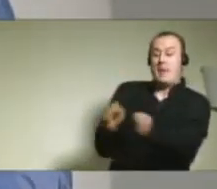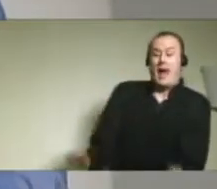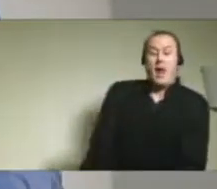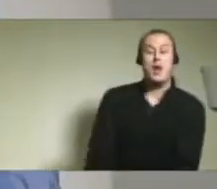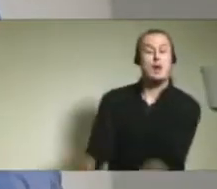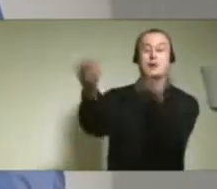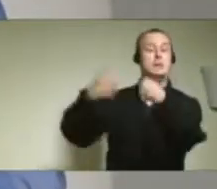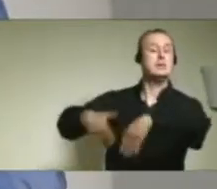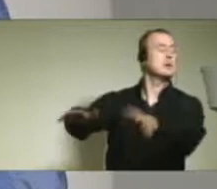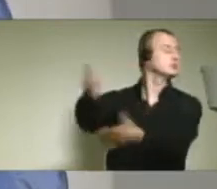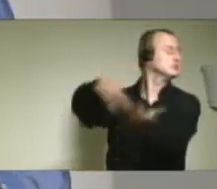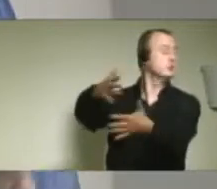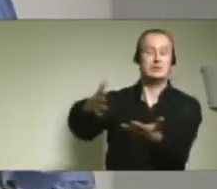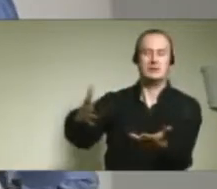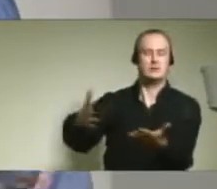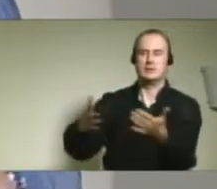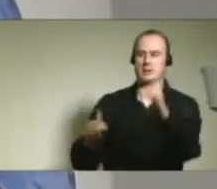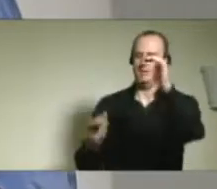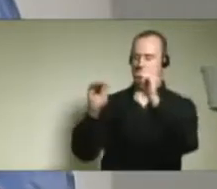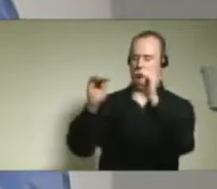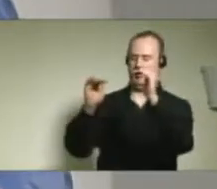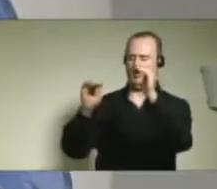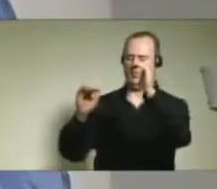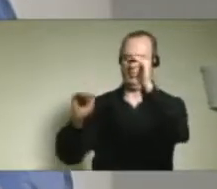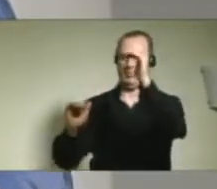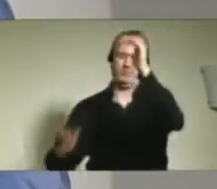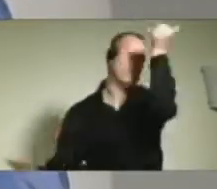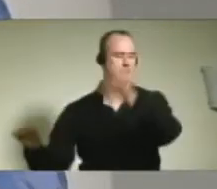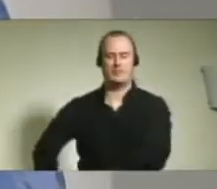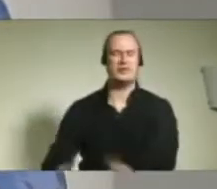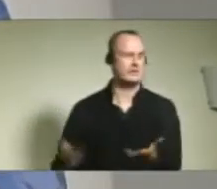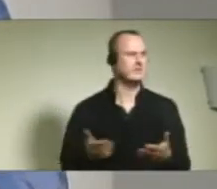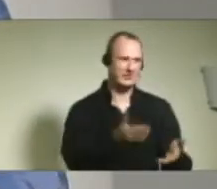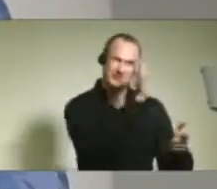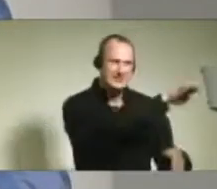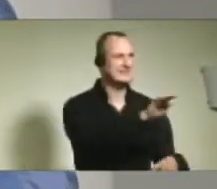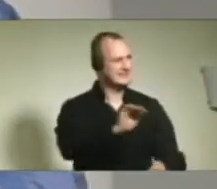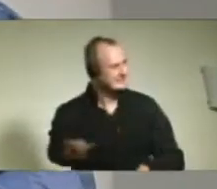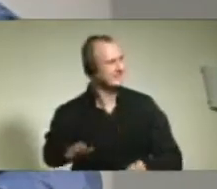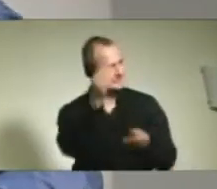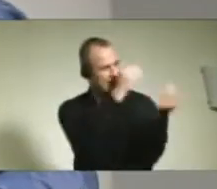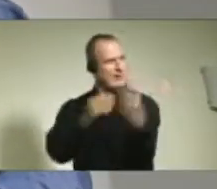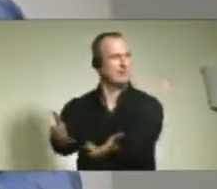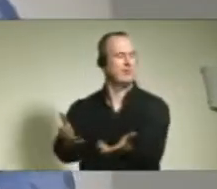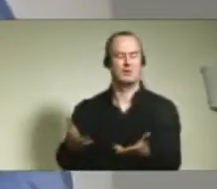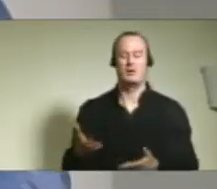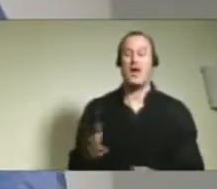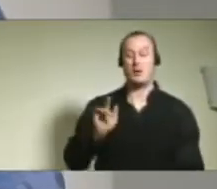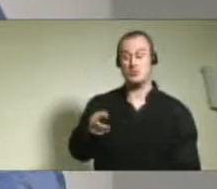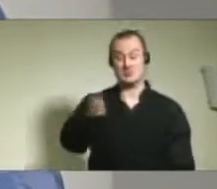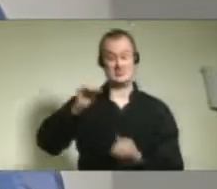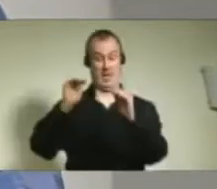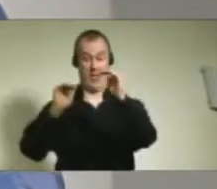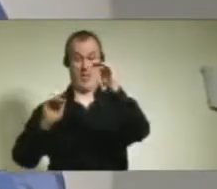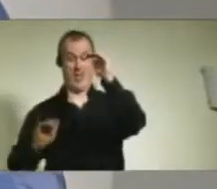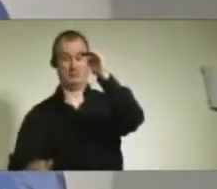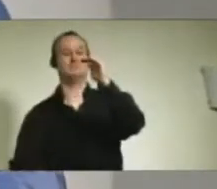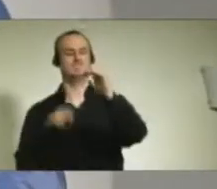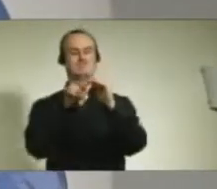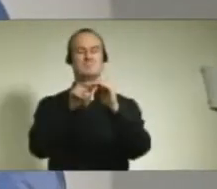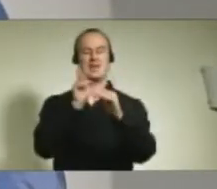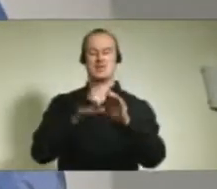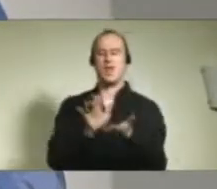suivre. Alors, ils voulaient commencer à s'organiser autour de la question des gens qui profitent des